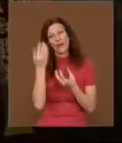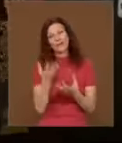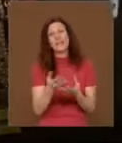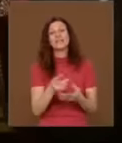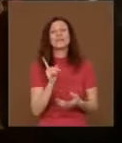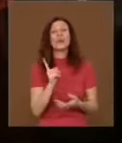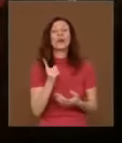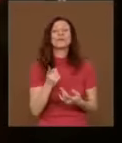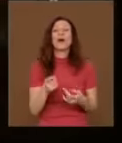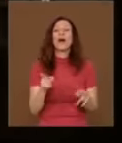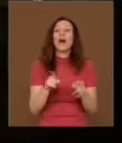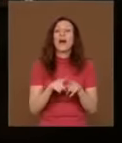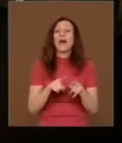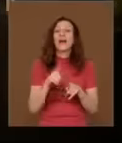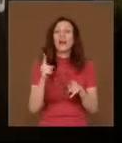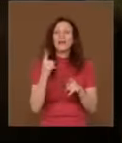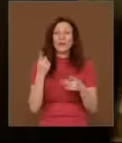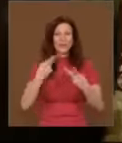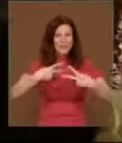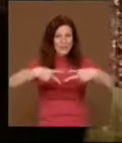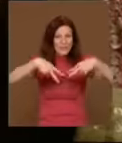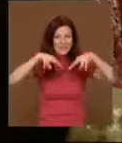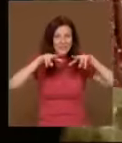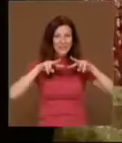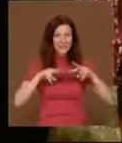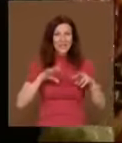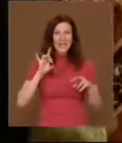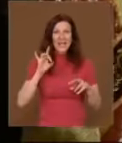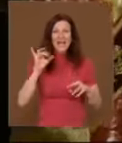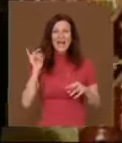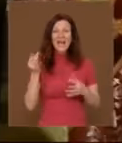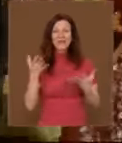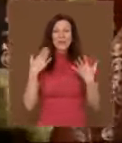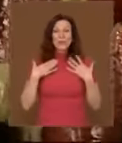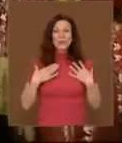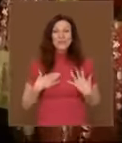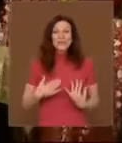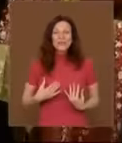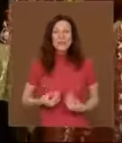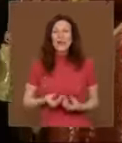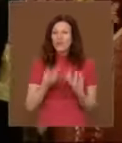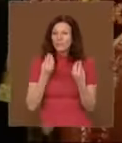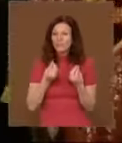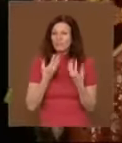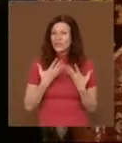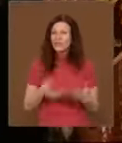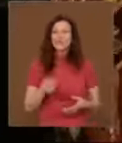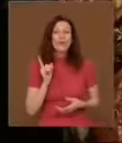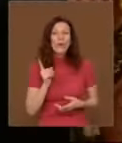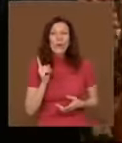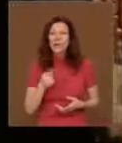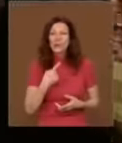което е като едно възвръщане на райското състояние, на райското блаженство, загубено